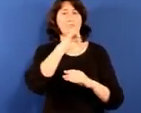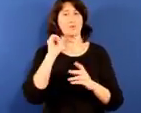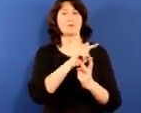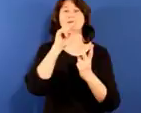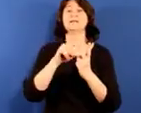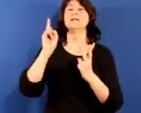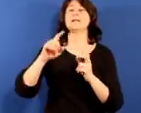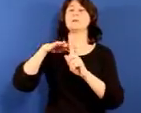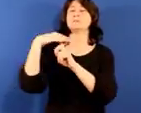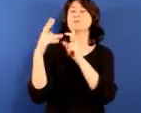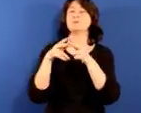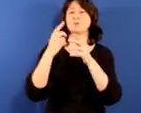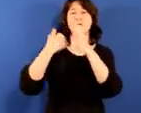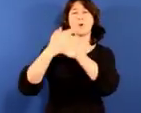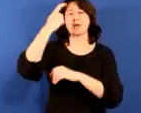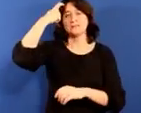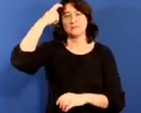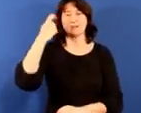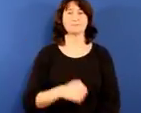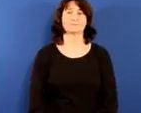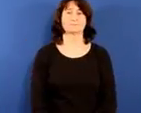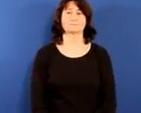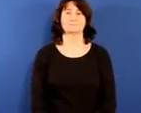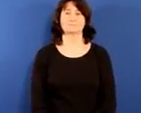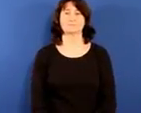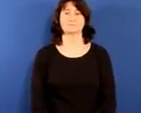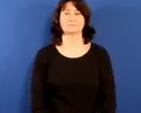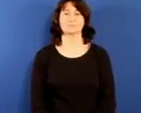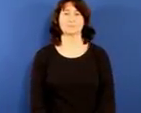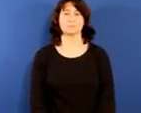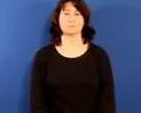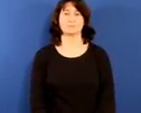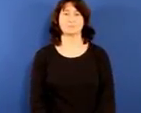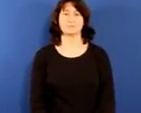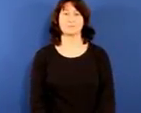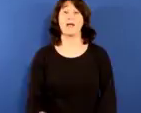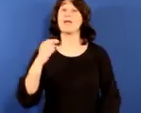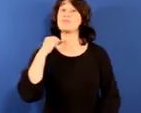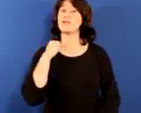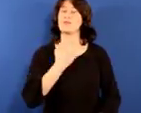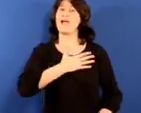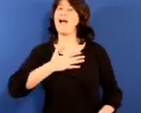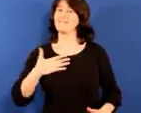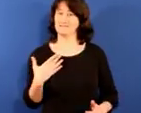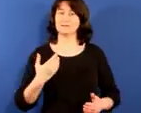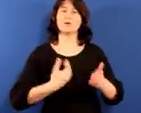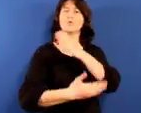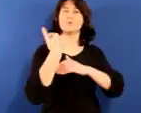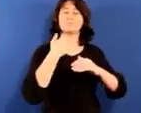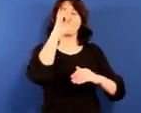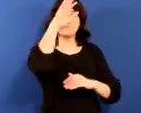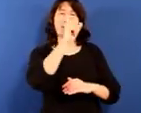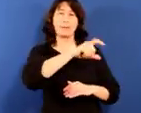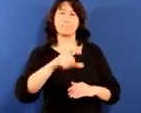eta Abantoko eta Trapagarango alkateek zahar berritu den eraikina bizitatu dute eta zuzenean egiaztatu dute eraikinaren